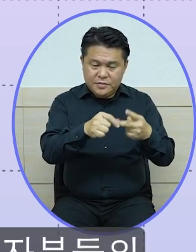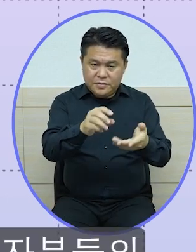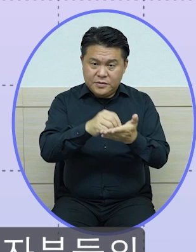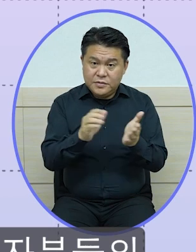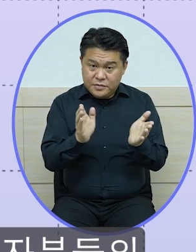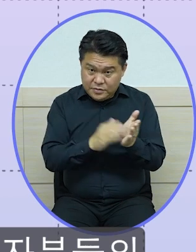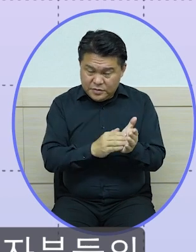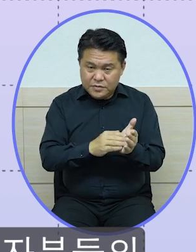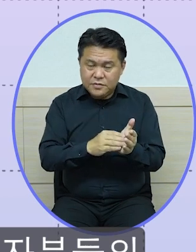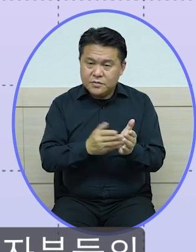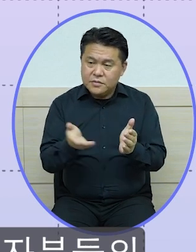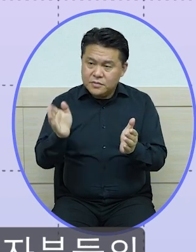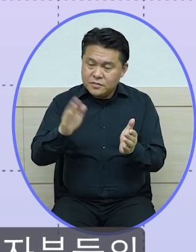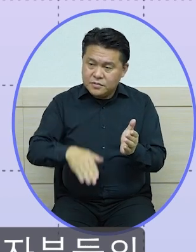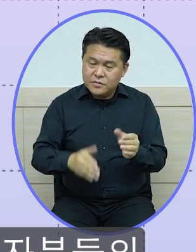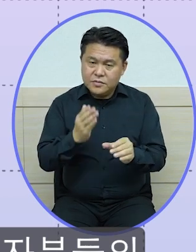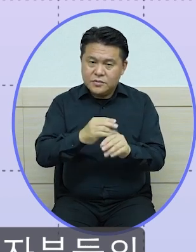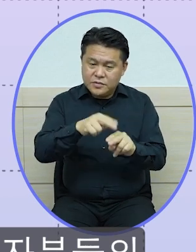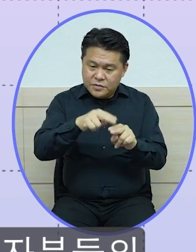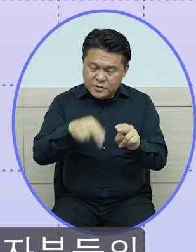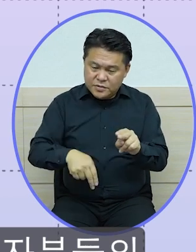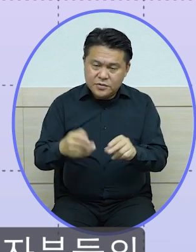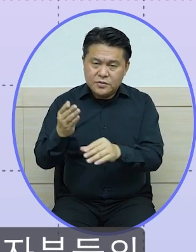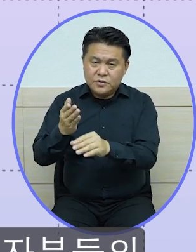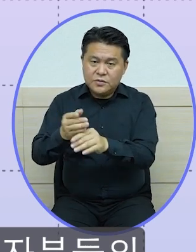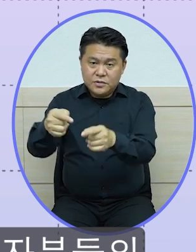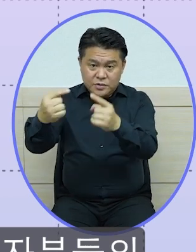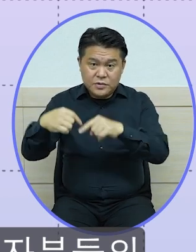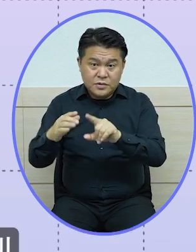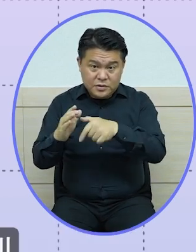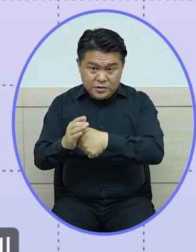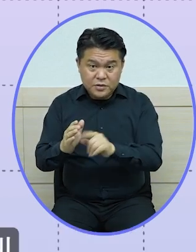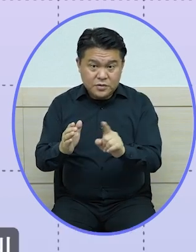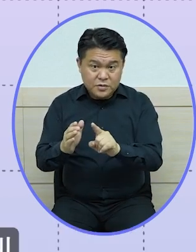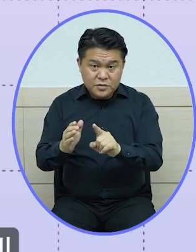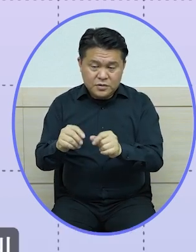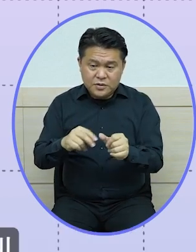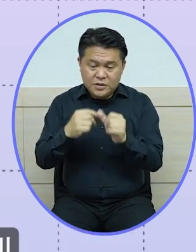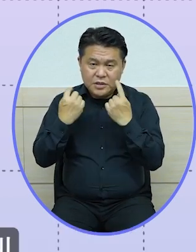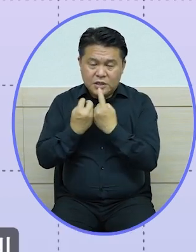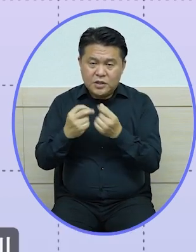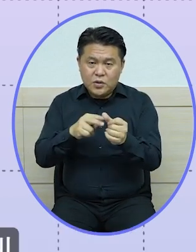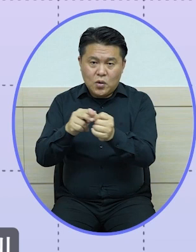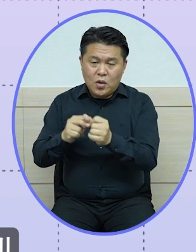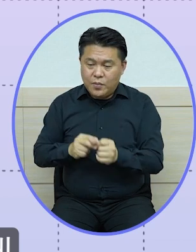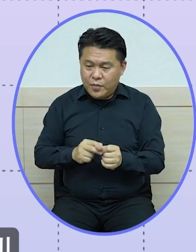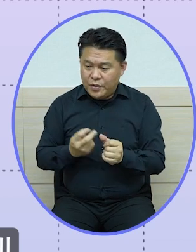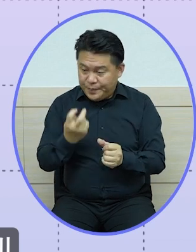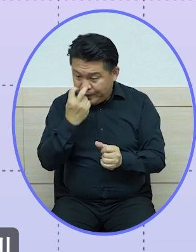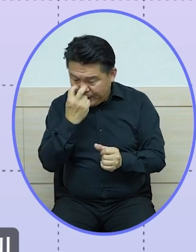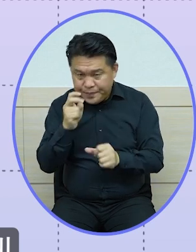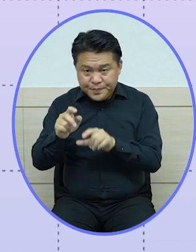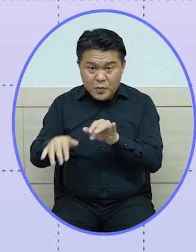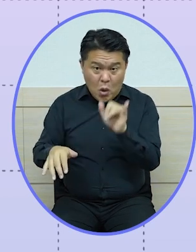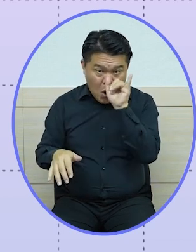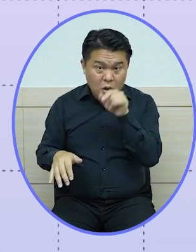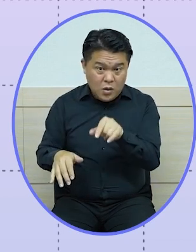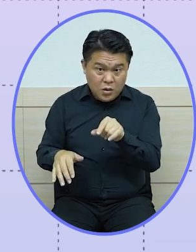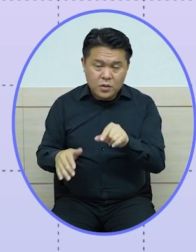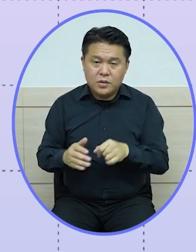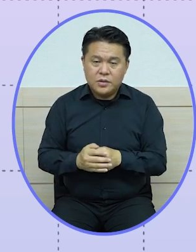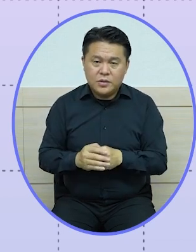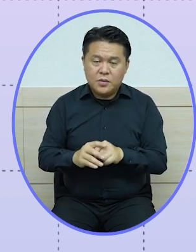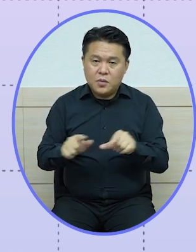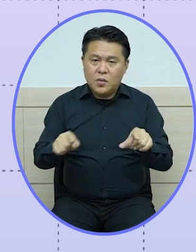이제 중도 종료자나 중도 참여자가 발생할 때 다시 이제 참여자분들의 개인정보를 조회하시거나 처리를 하시는데 그때